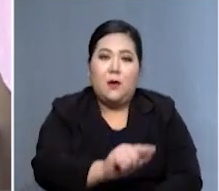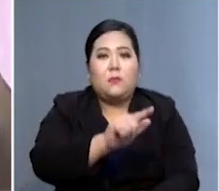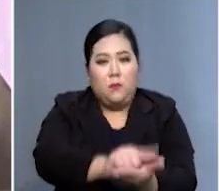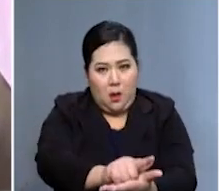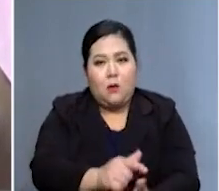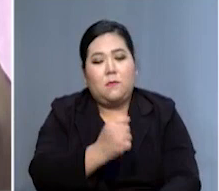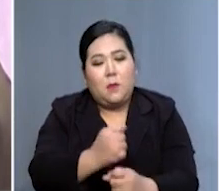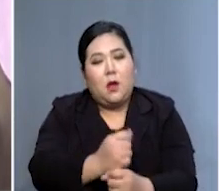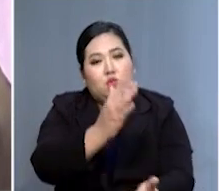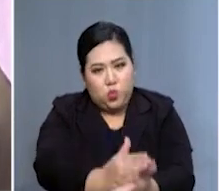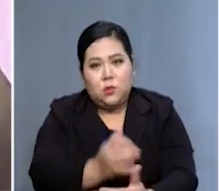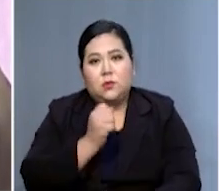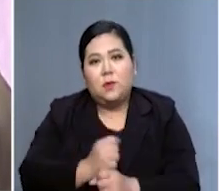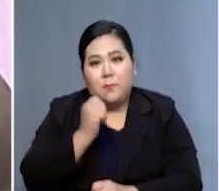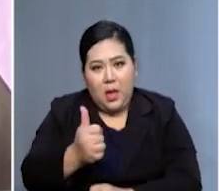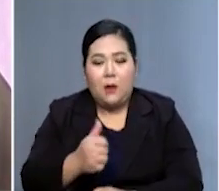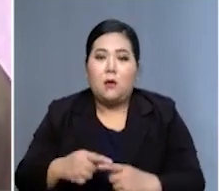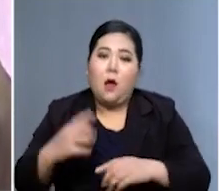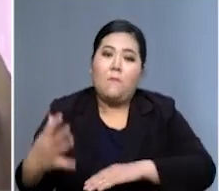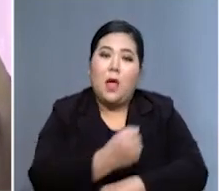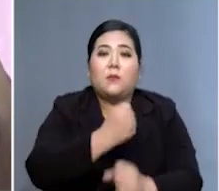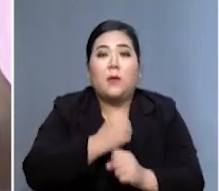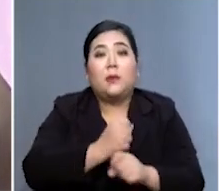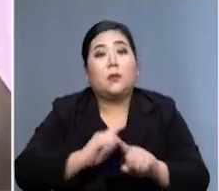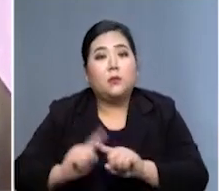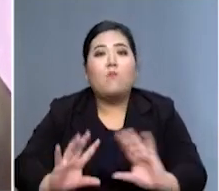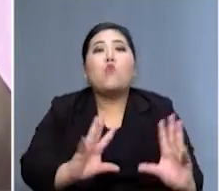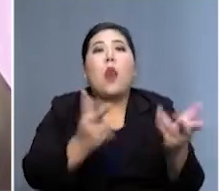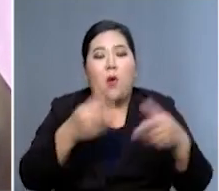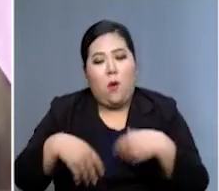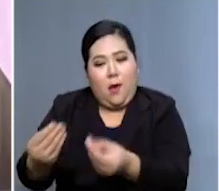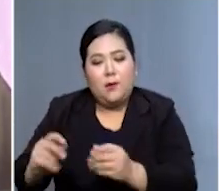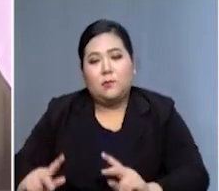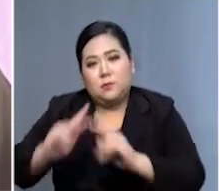แถมไปด้วยส่วนว่าจะดำเนินการยังไงก็จะหมดอำนาจของเขตพื้นที่แล้วทีนี้ก็จะเป็นนำหน้าของท่านศึกษาธิการจังหวัด